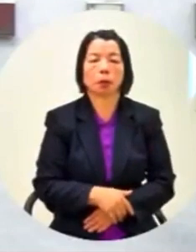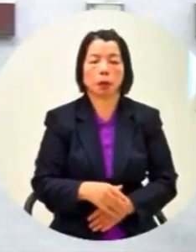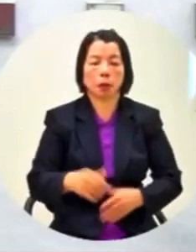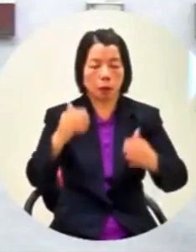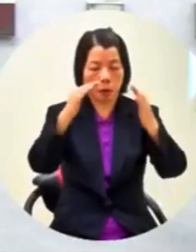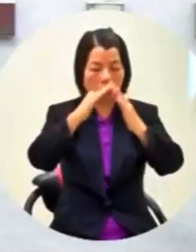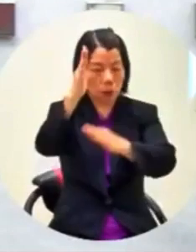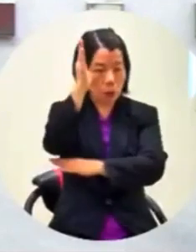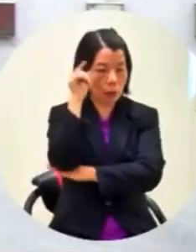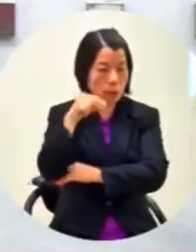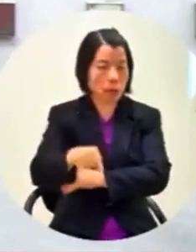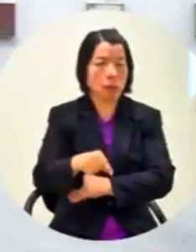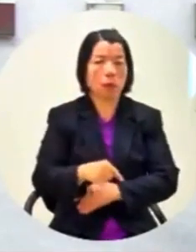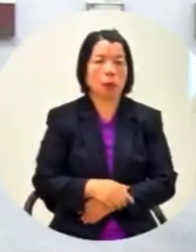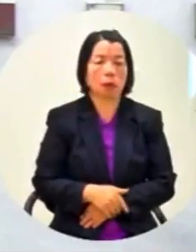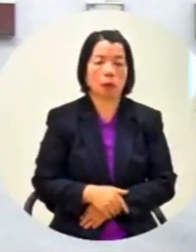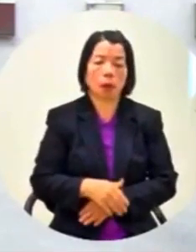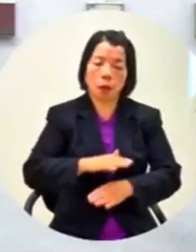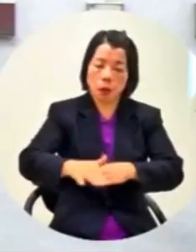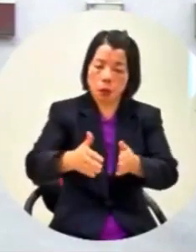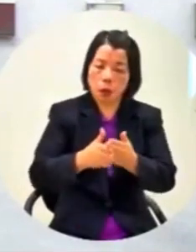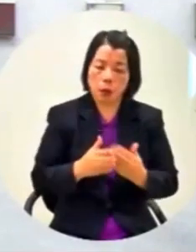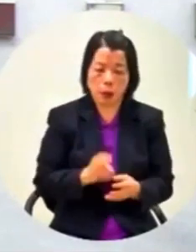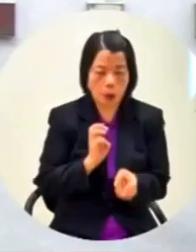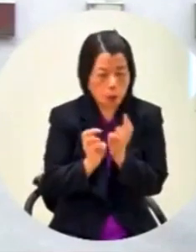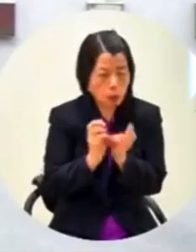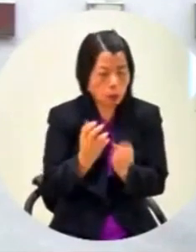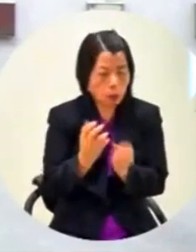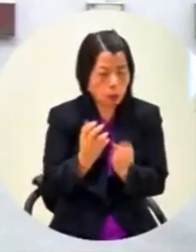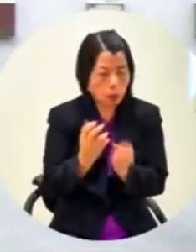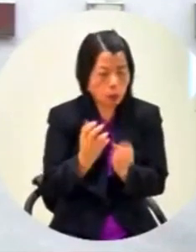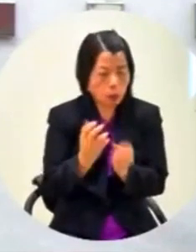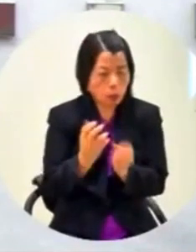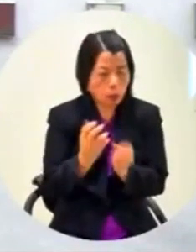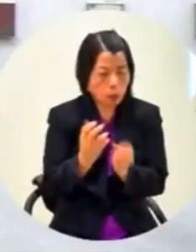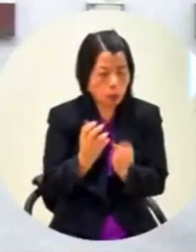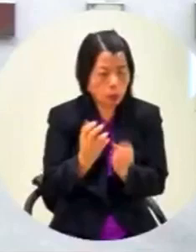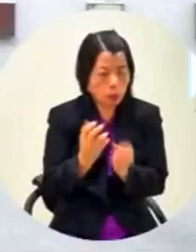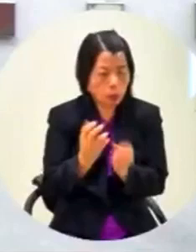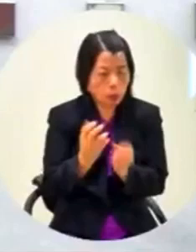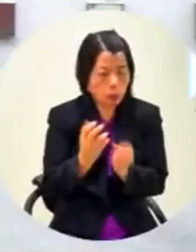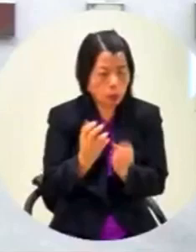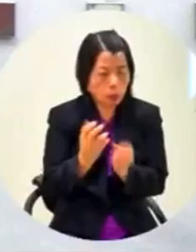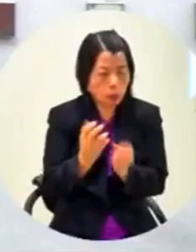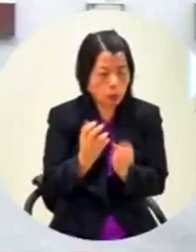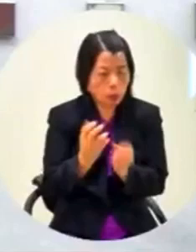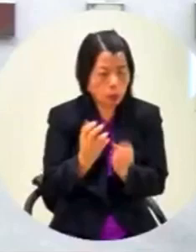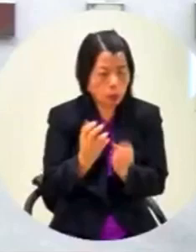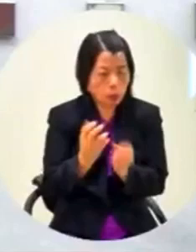边一定会精确的把关，市政府会做